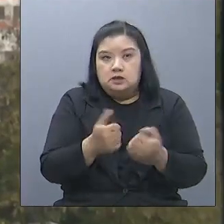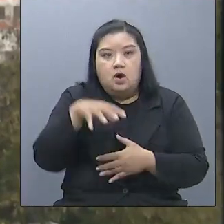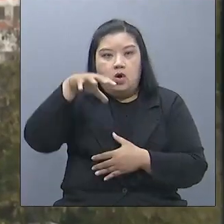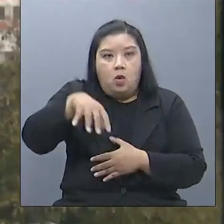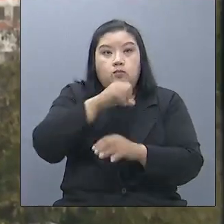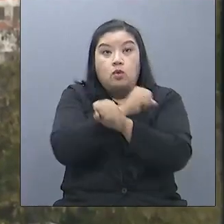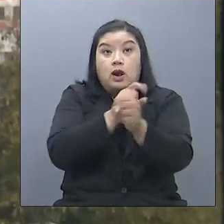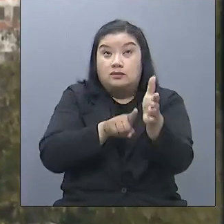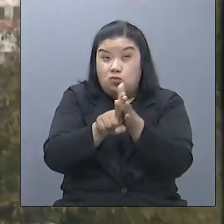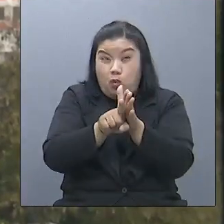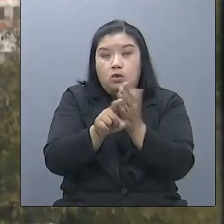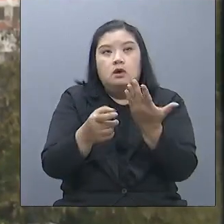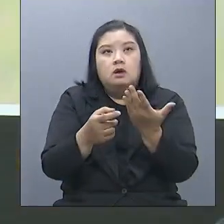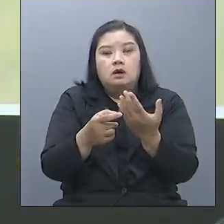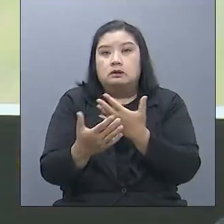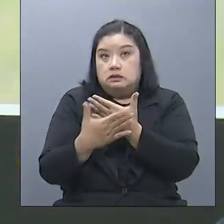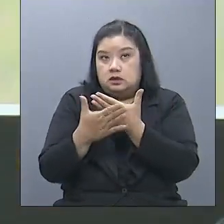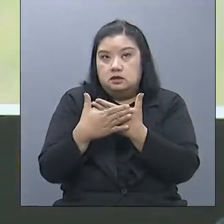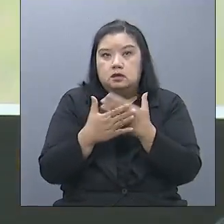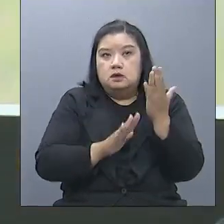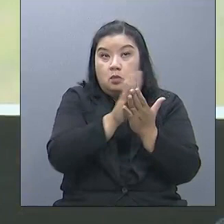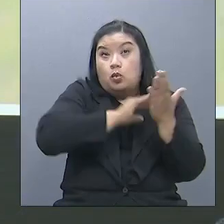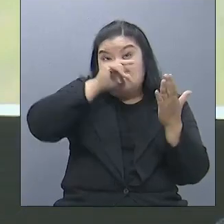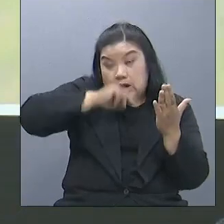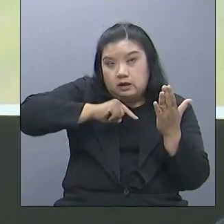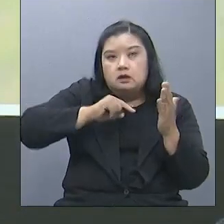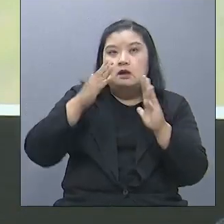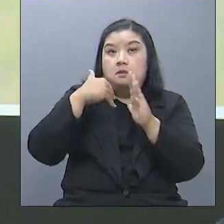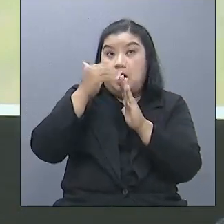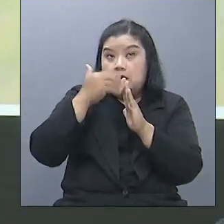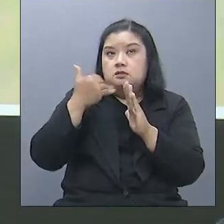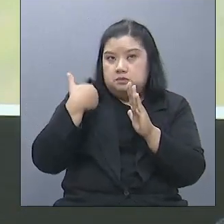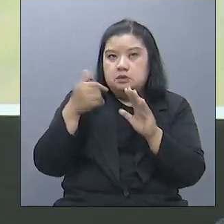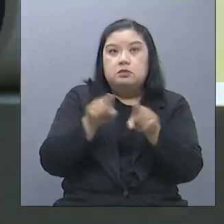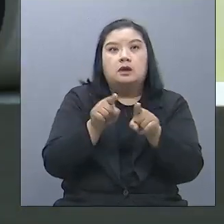พิษรายงานว่าเกือบจะทุกจังหวัดในภาคเหนือเลยค่ะที่ค่าฝุ่นเกินค่